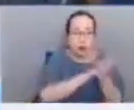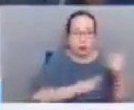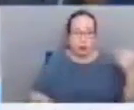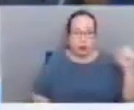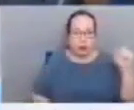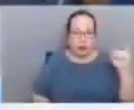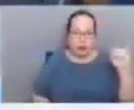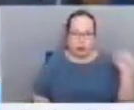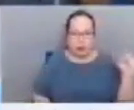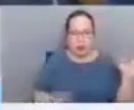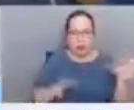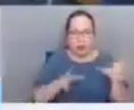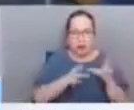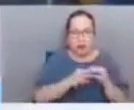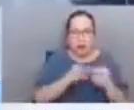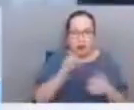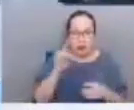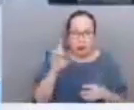hindi naman pwede na